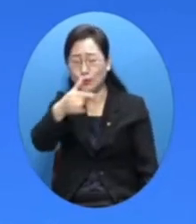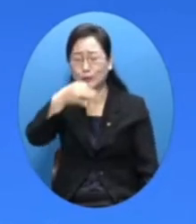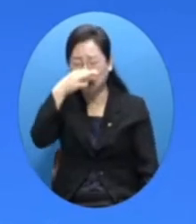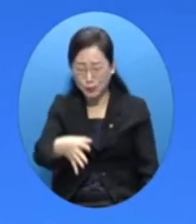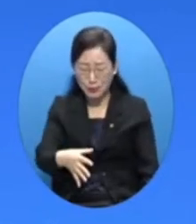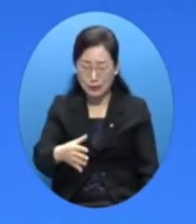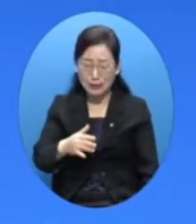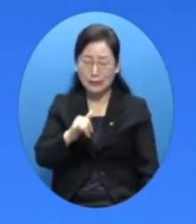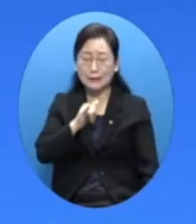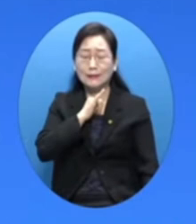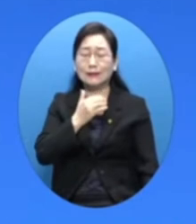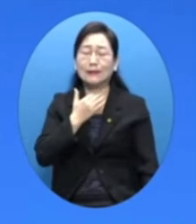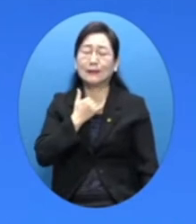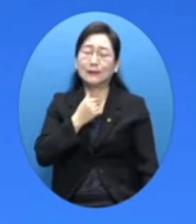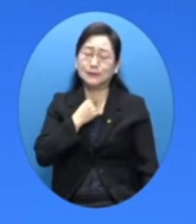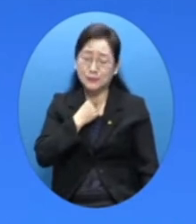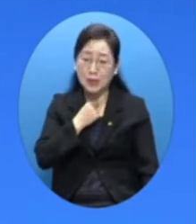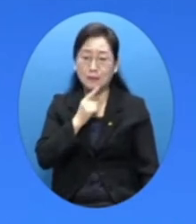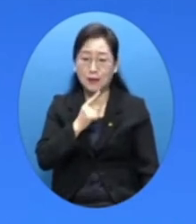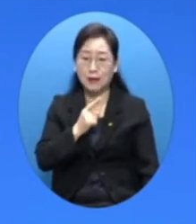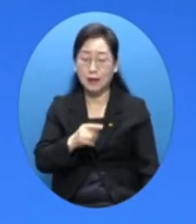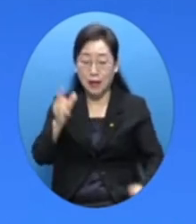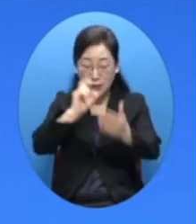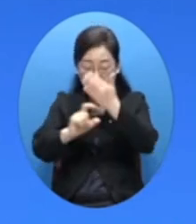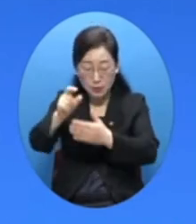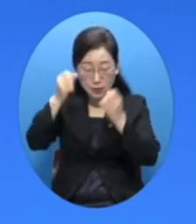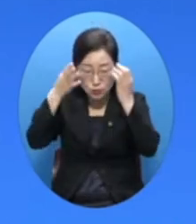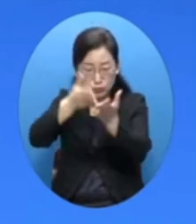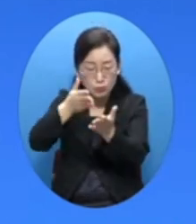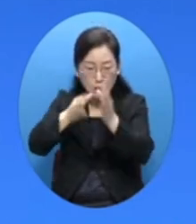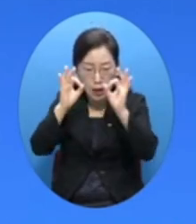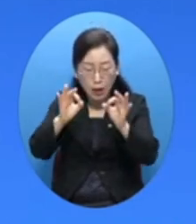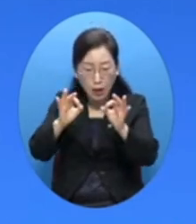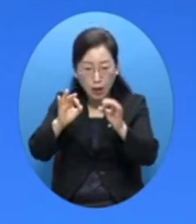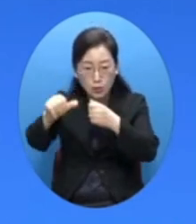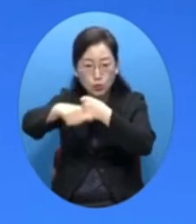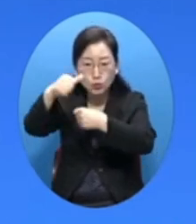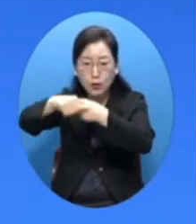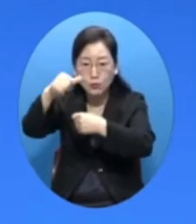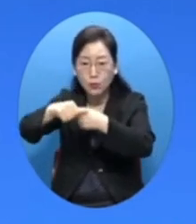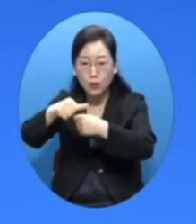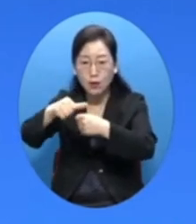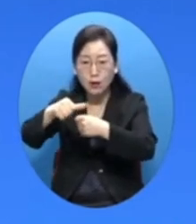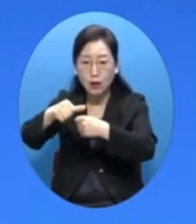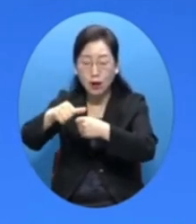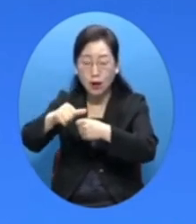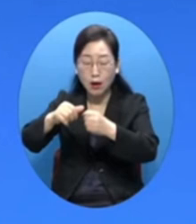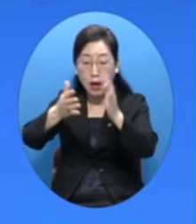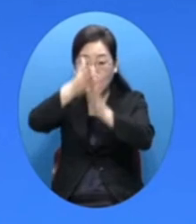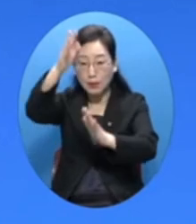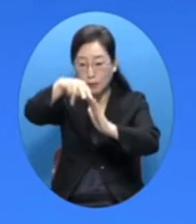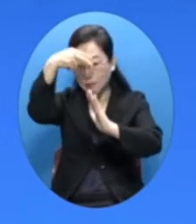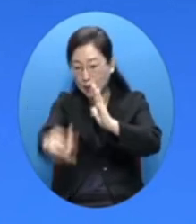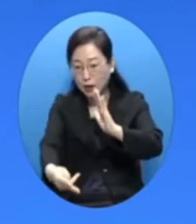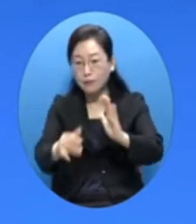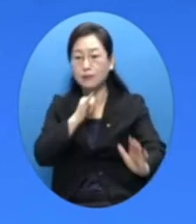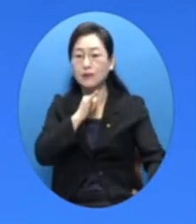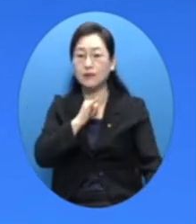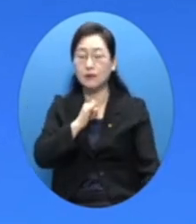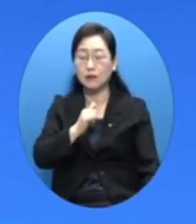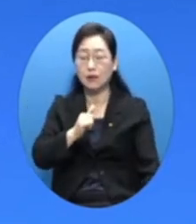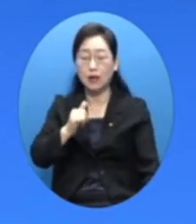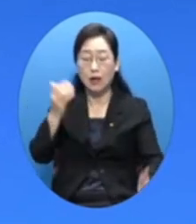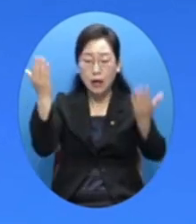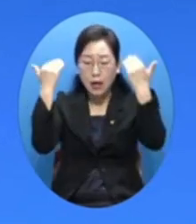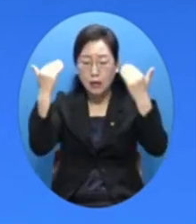차라리 죽었으면 좋겠다고 말을 합니다. 오늘 아침에 뉴스를 보니까 초등학교 5학년이 그냥 아파트에서 뛰어내려서 죽었어요. 너무나 학교